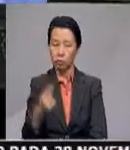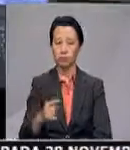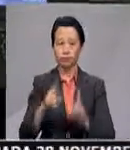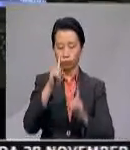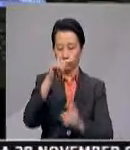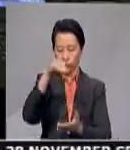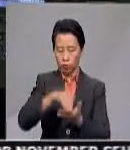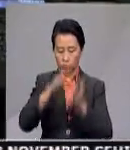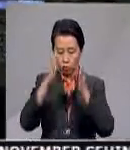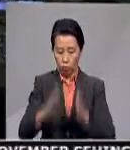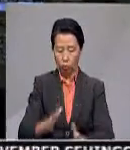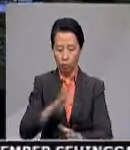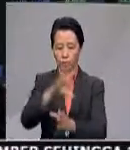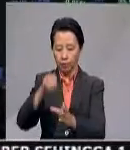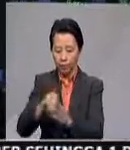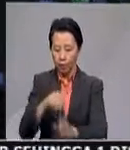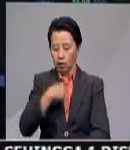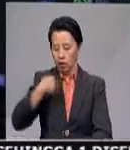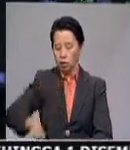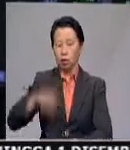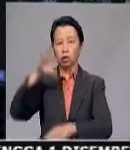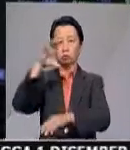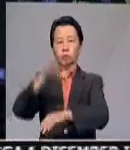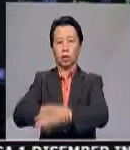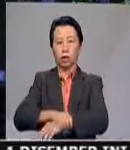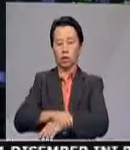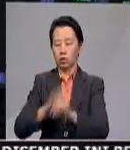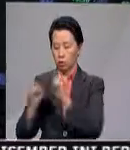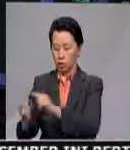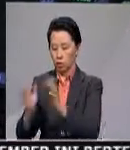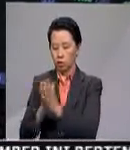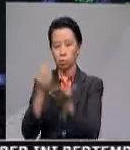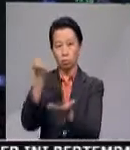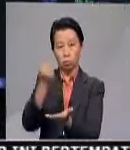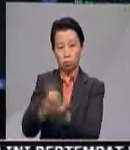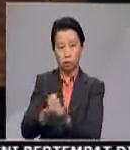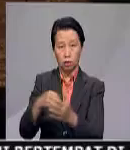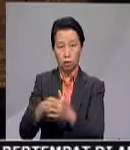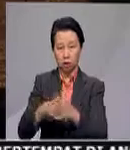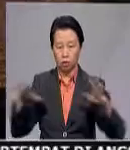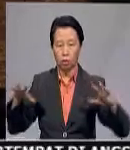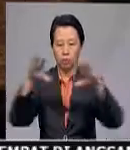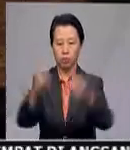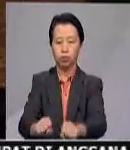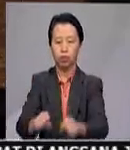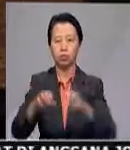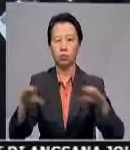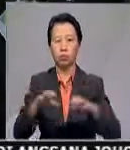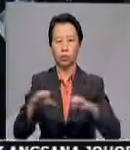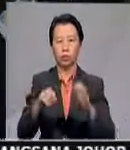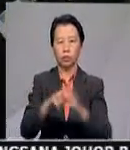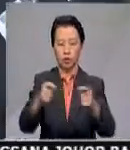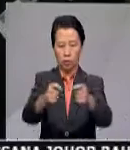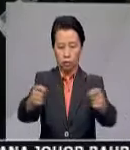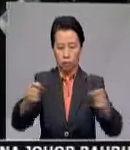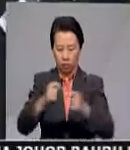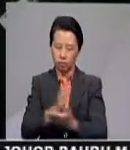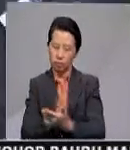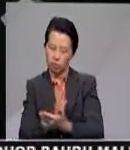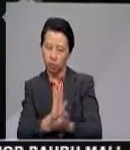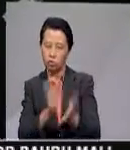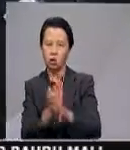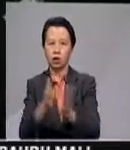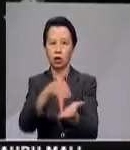1,000 orang termasuk warga Cina telah ditahan oleh Jabatan Immigration dalam satu serbuan yang dilakukan di premis yang disyaki